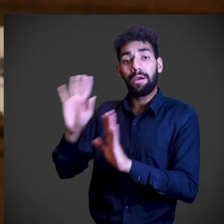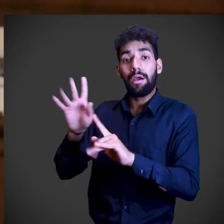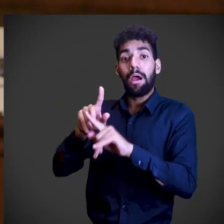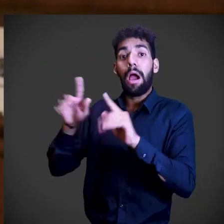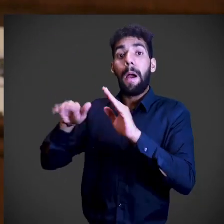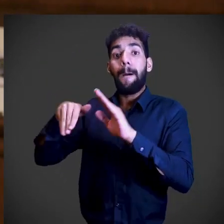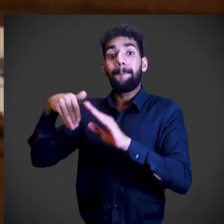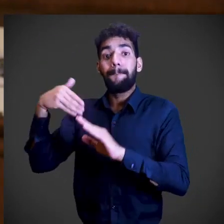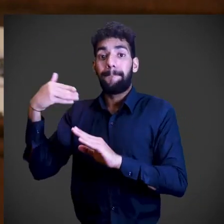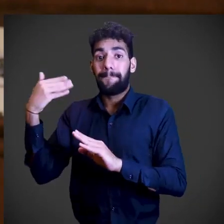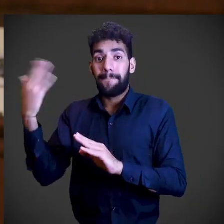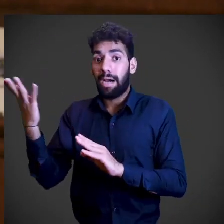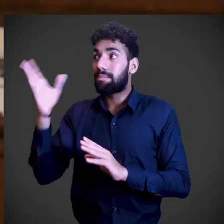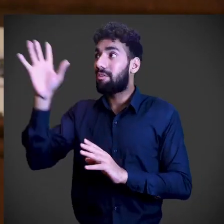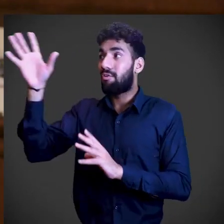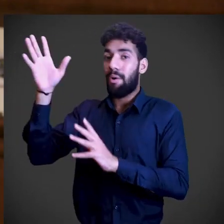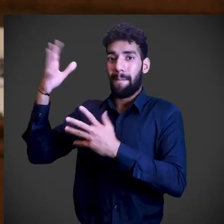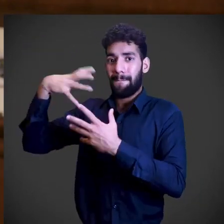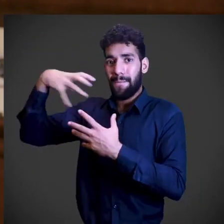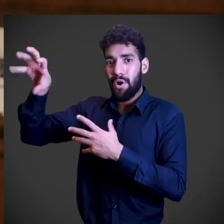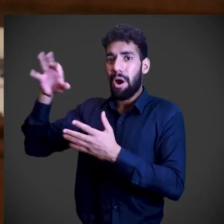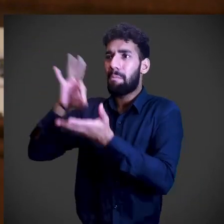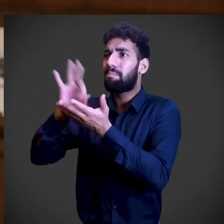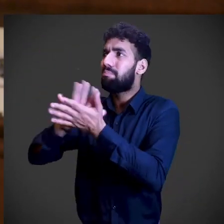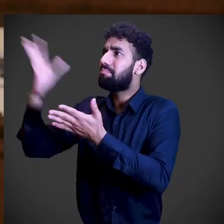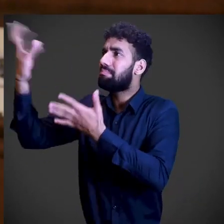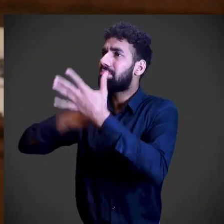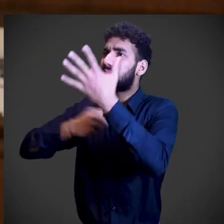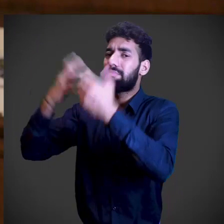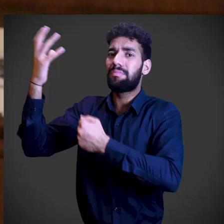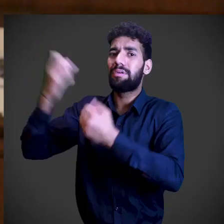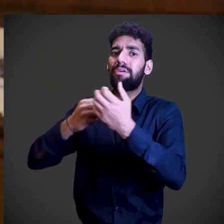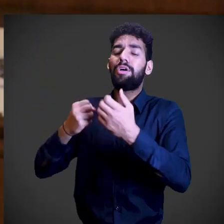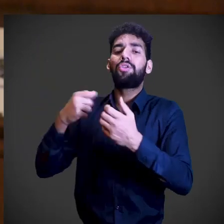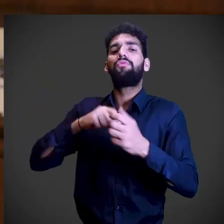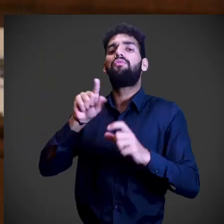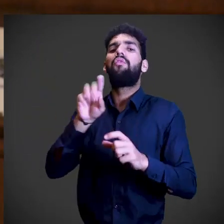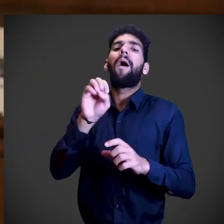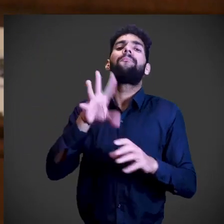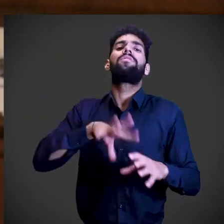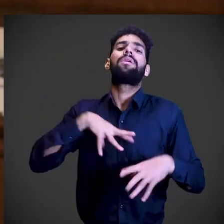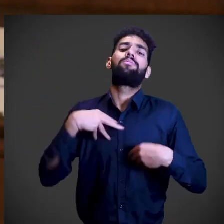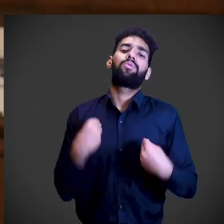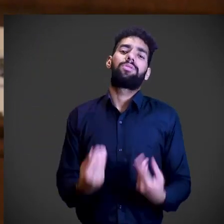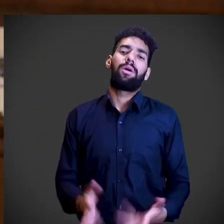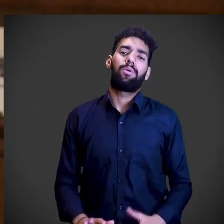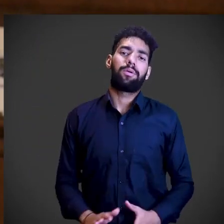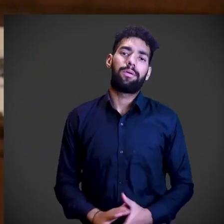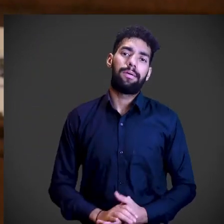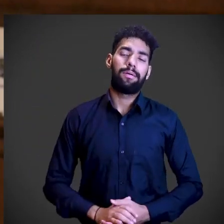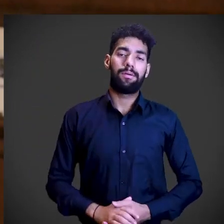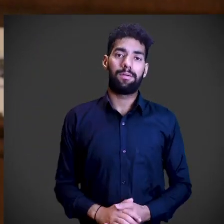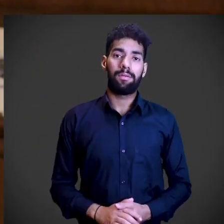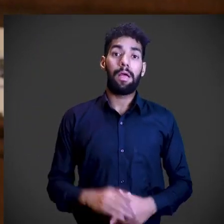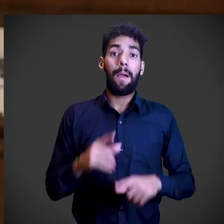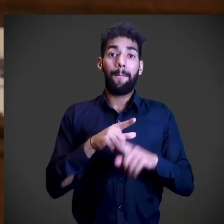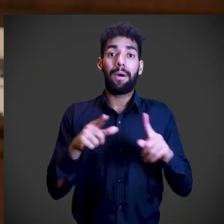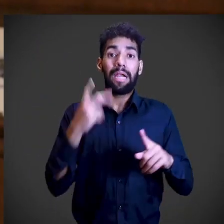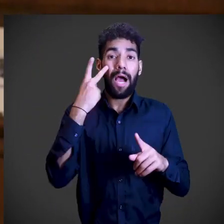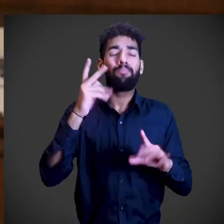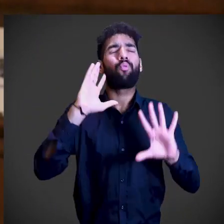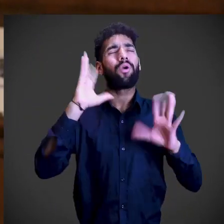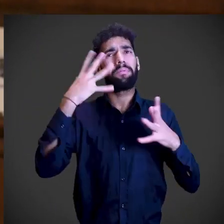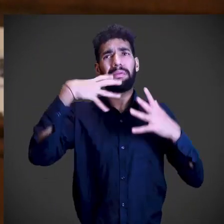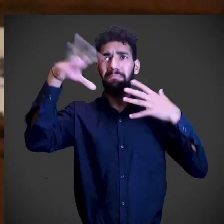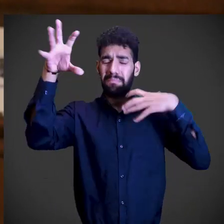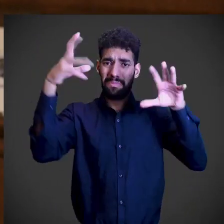से ये लोन्स ले रहे हैं, ये हमें इसकी ज़रूरत ना पड़ती। तो जिस किसी कंट्री को देखें आप,